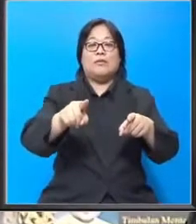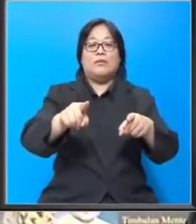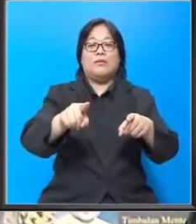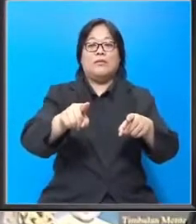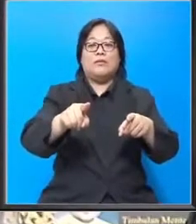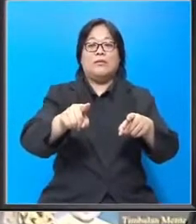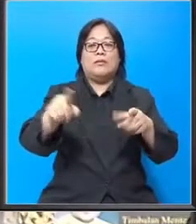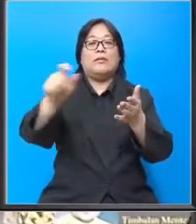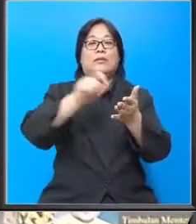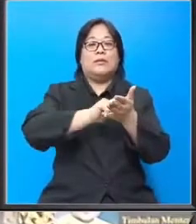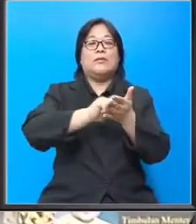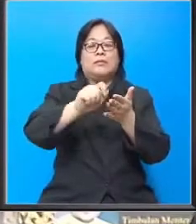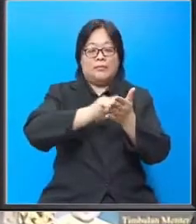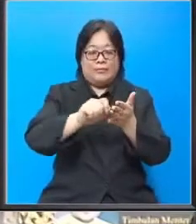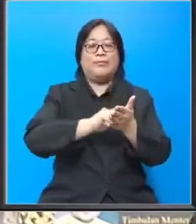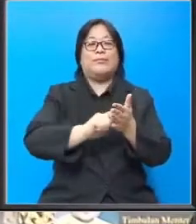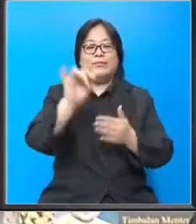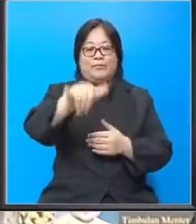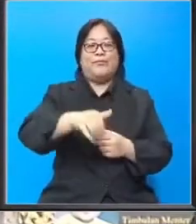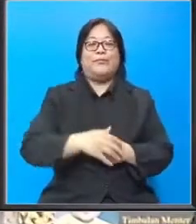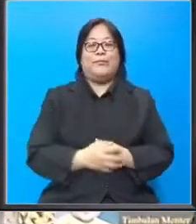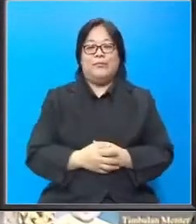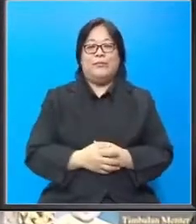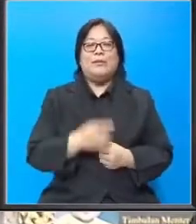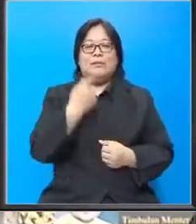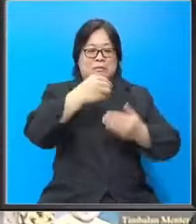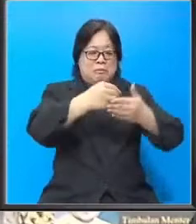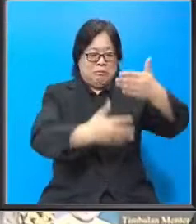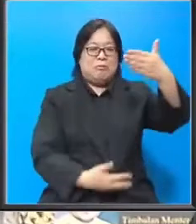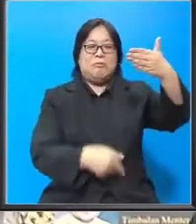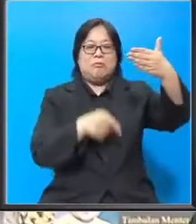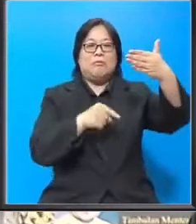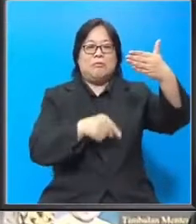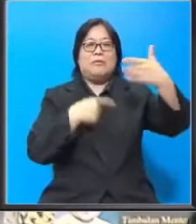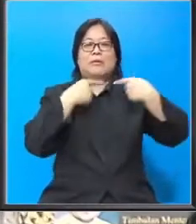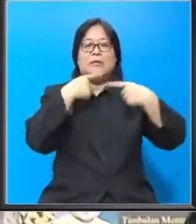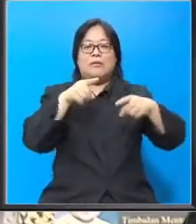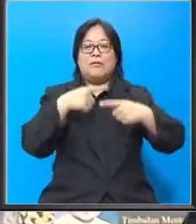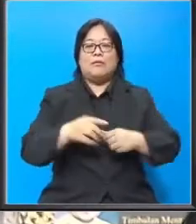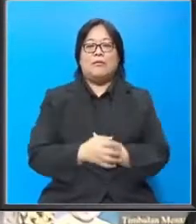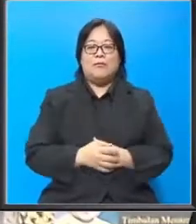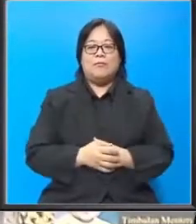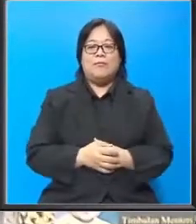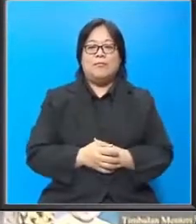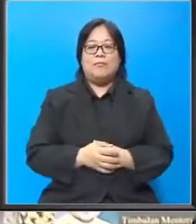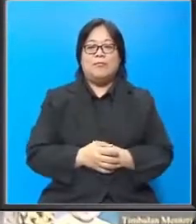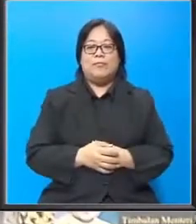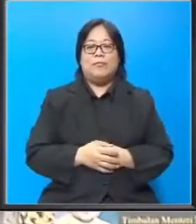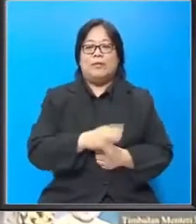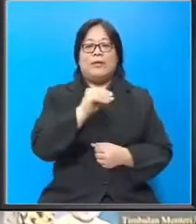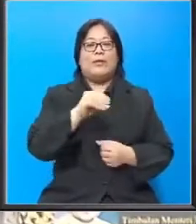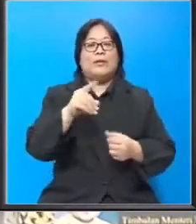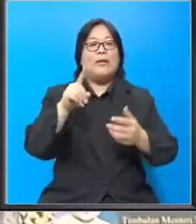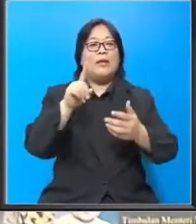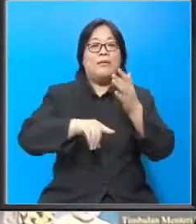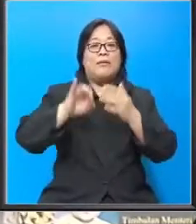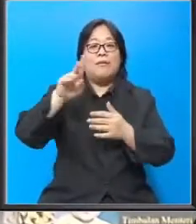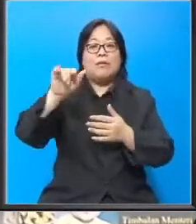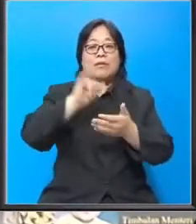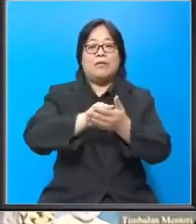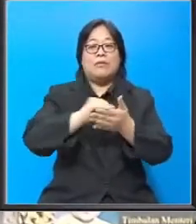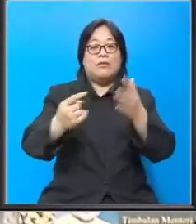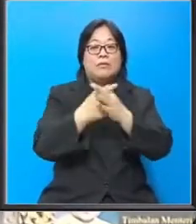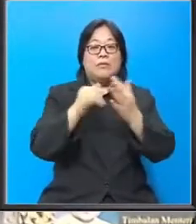atau penulis kabel jawaban tertulis masih panjang lagi nah depan yang ada ininya selain tambahan fakta-fakta dipakaikan